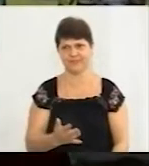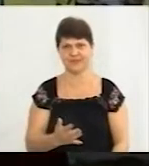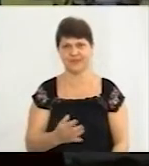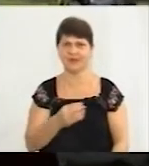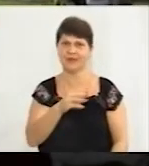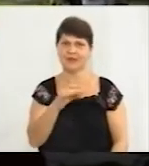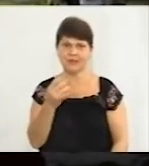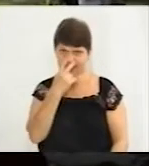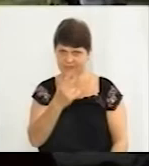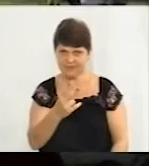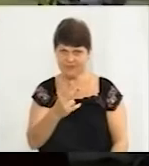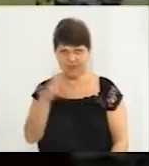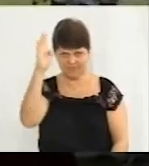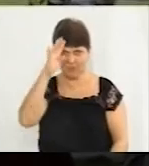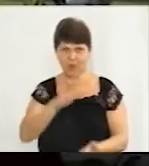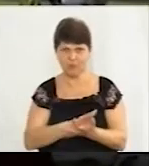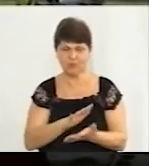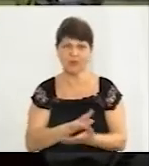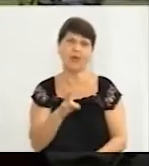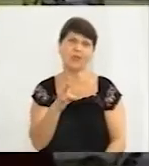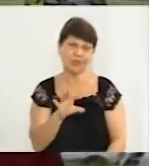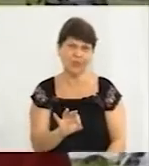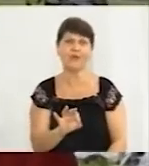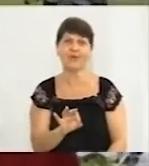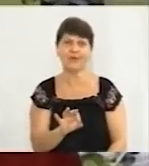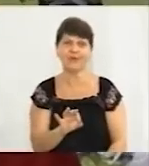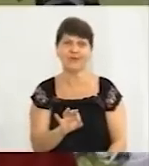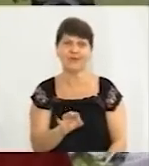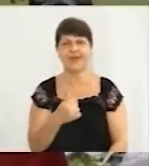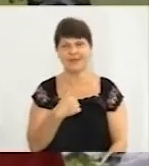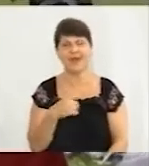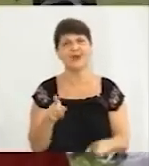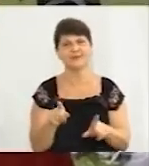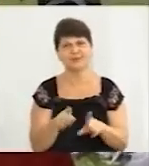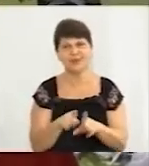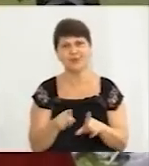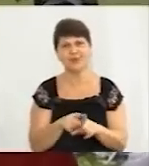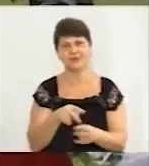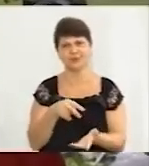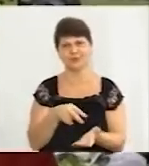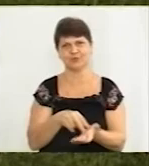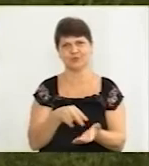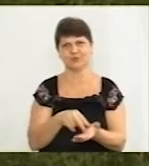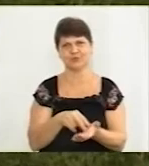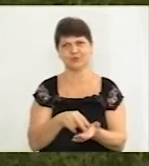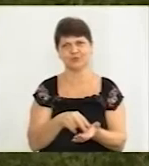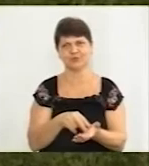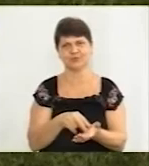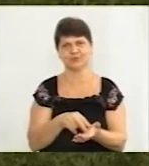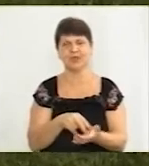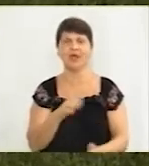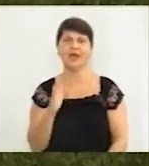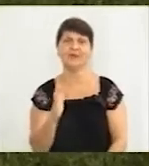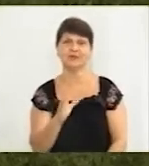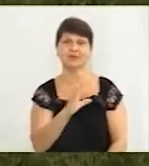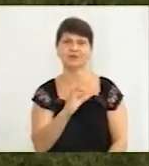дивився? Дивився. Брудна, але я все одно згибаю весь мусор. Віктор Сокол каже, на